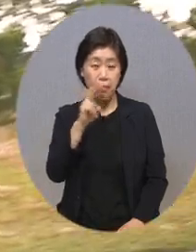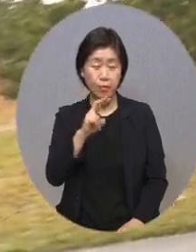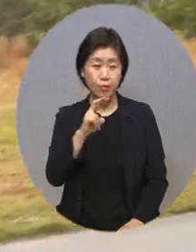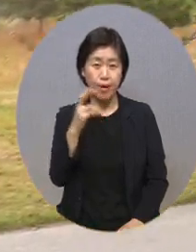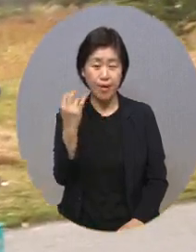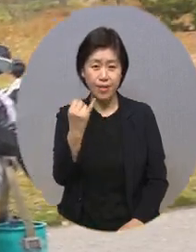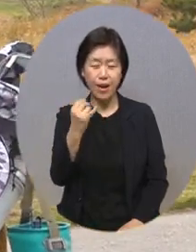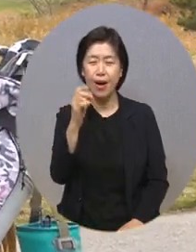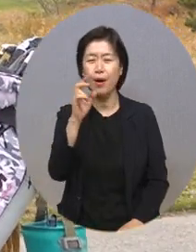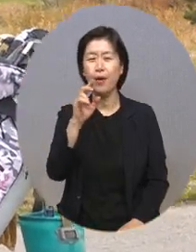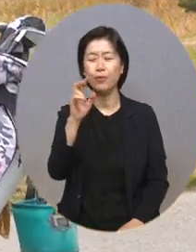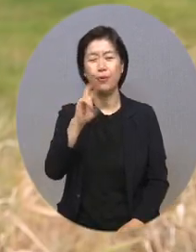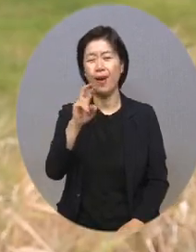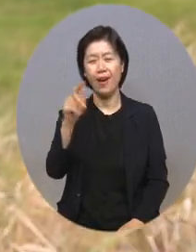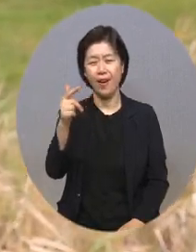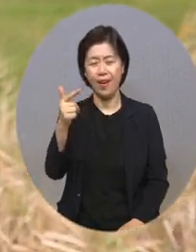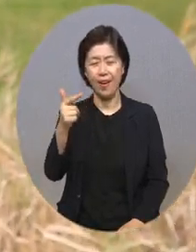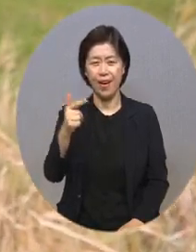뭐야